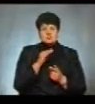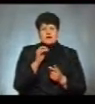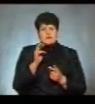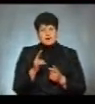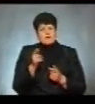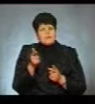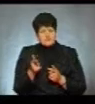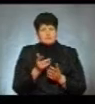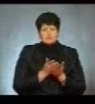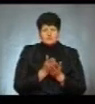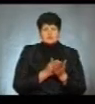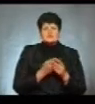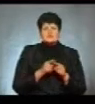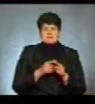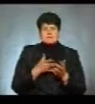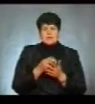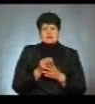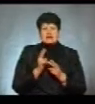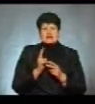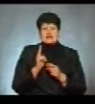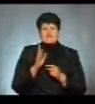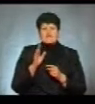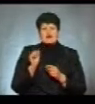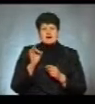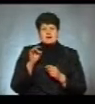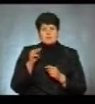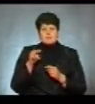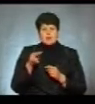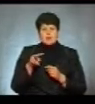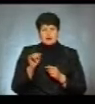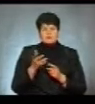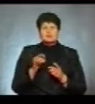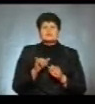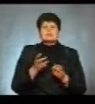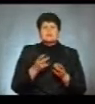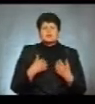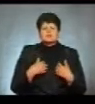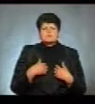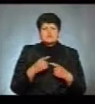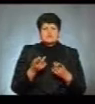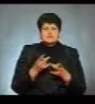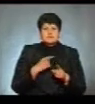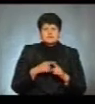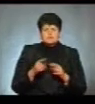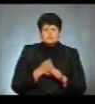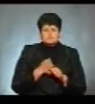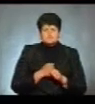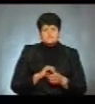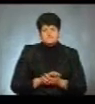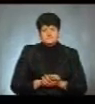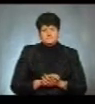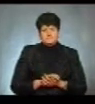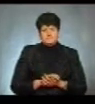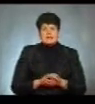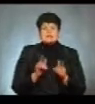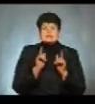це плата за квартплату, що тут відрізняється, де треба спішити, що нагальніше і на що треба більше звертати увагу.